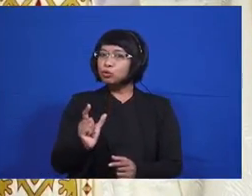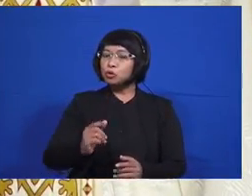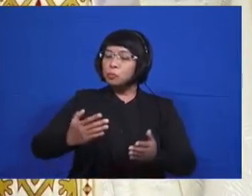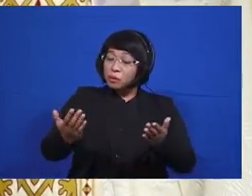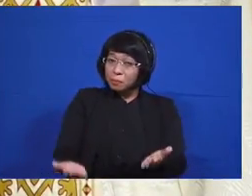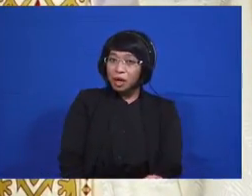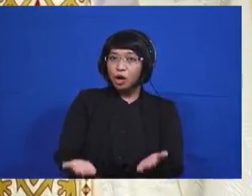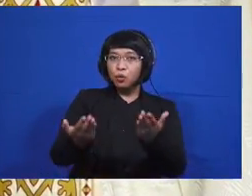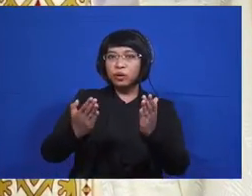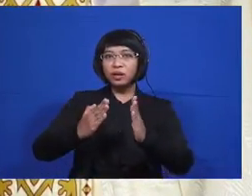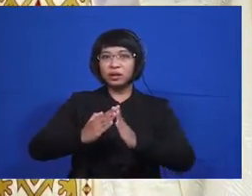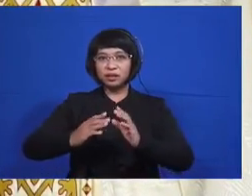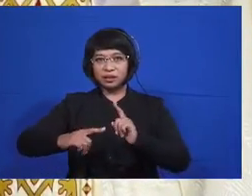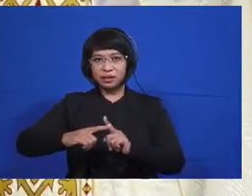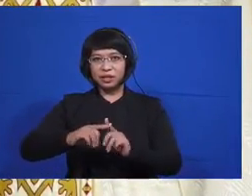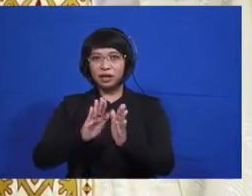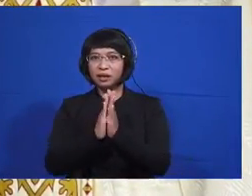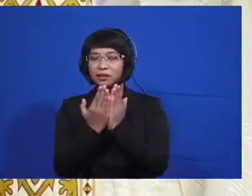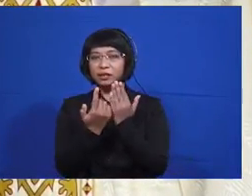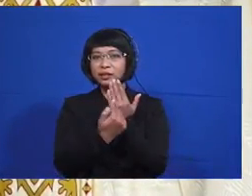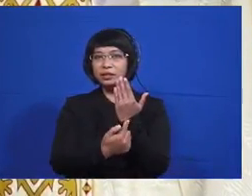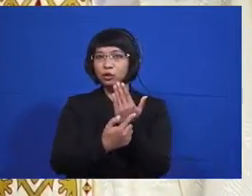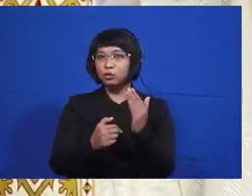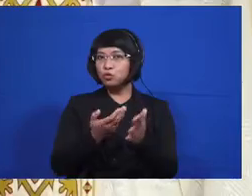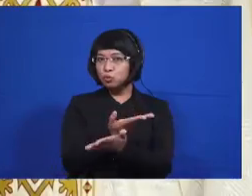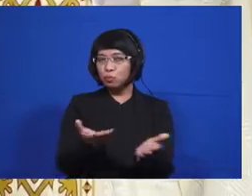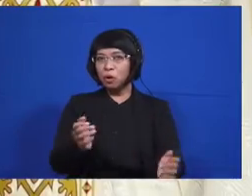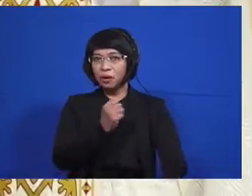dan pewartaan Injil bagi segala bangsa.